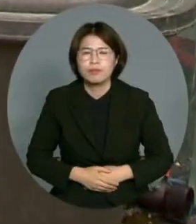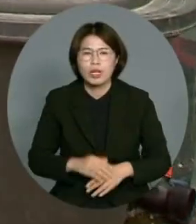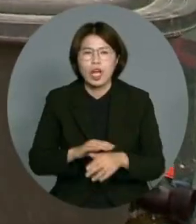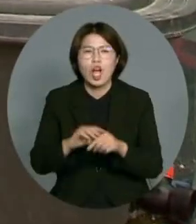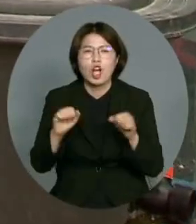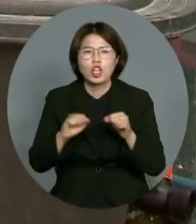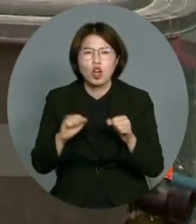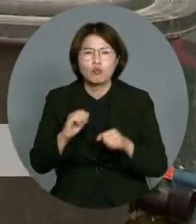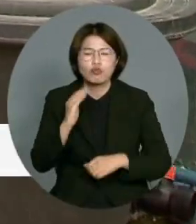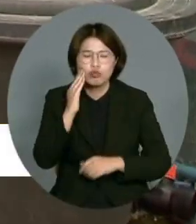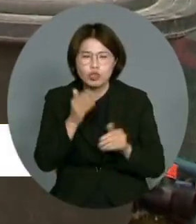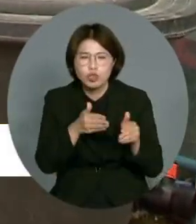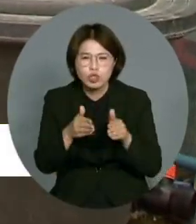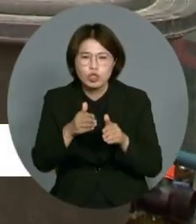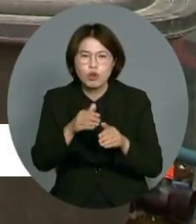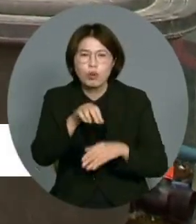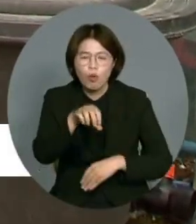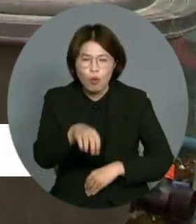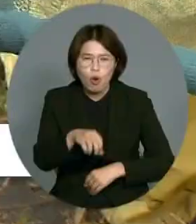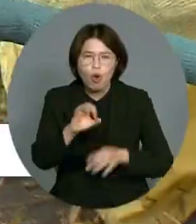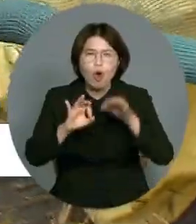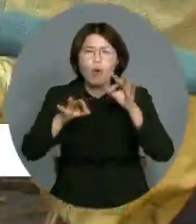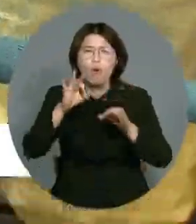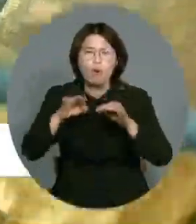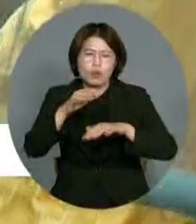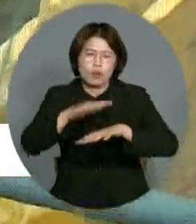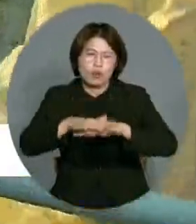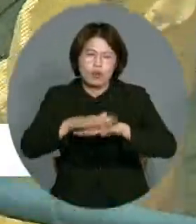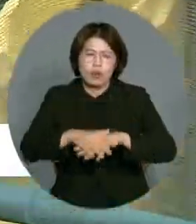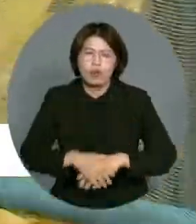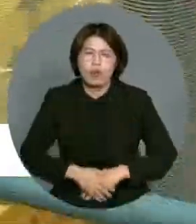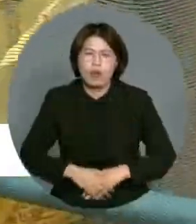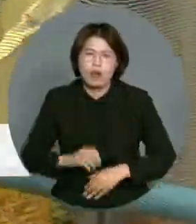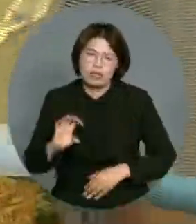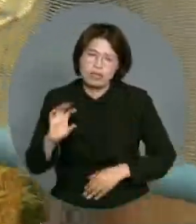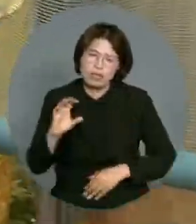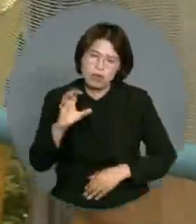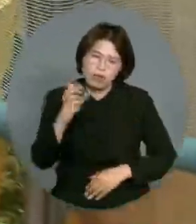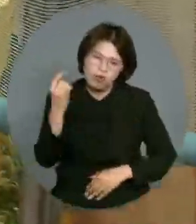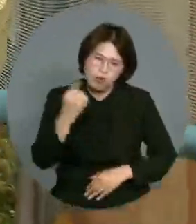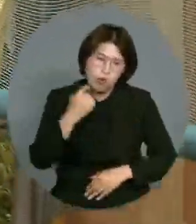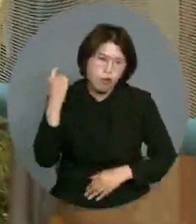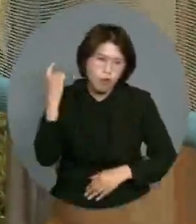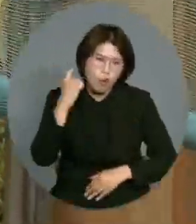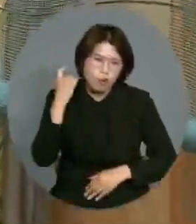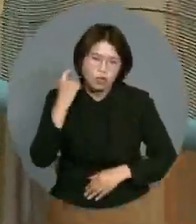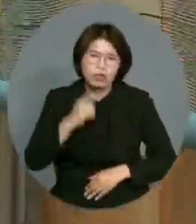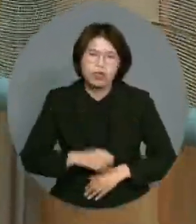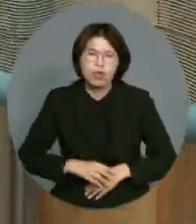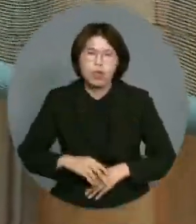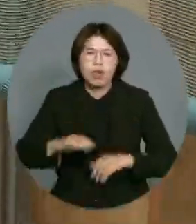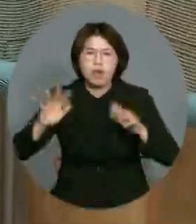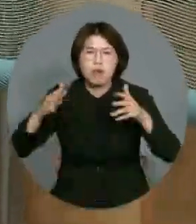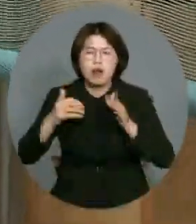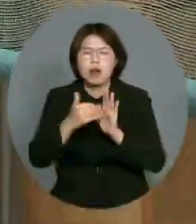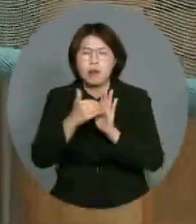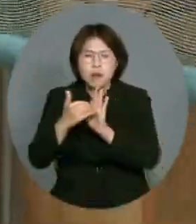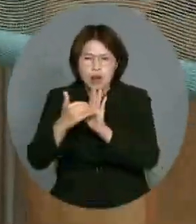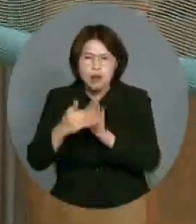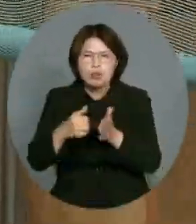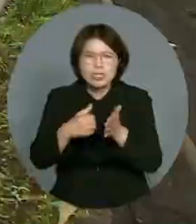경북 청도군에 있는 포도 농장입니다. 태풍이 다가온다는 소식에 방풍망을 비롯한